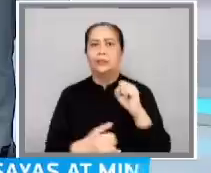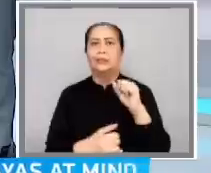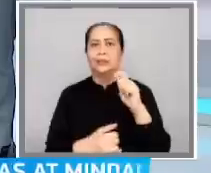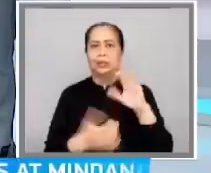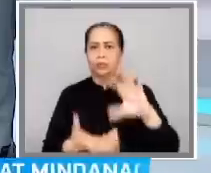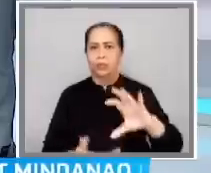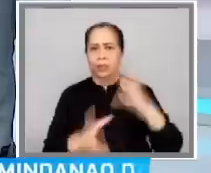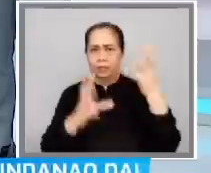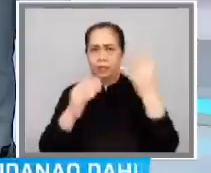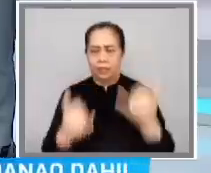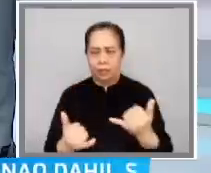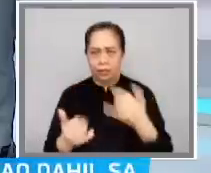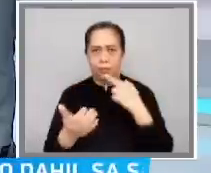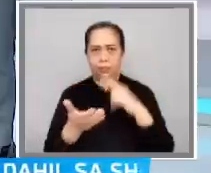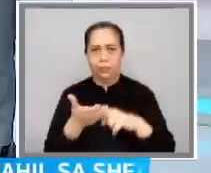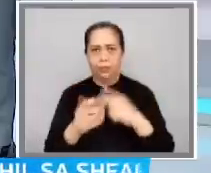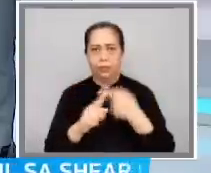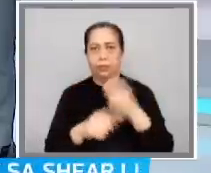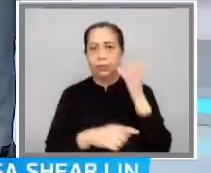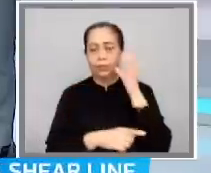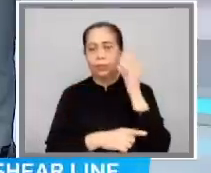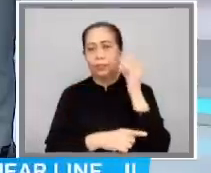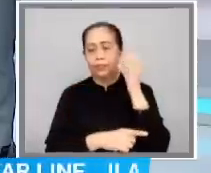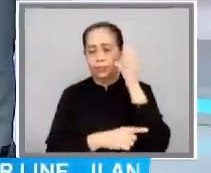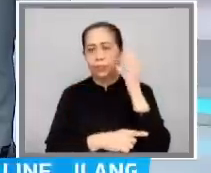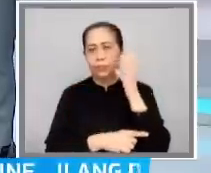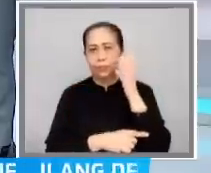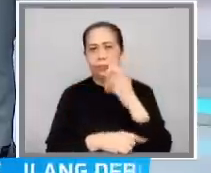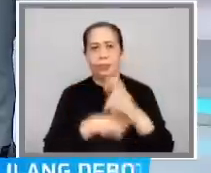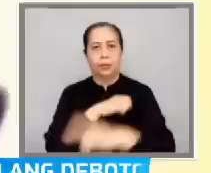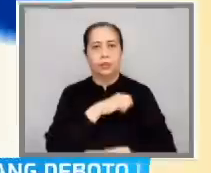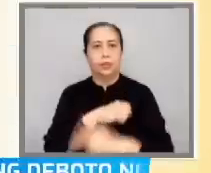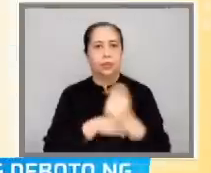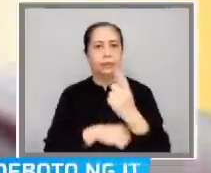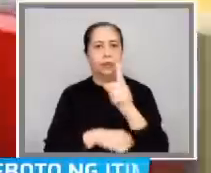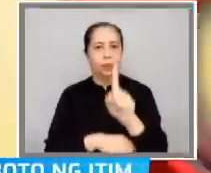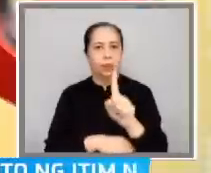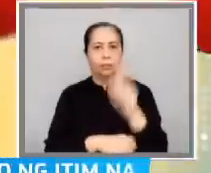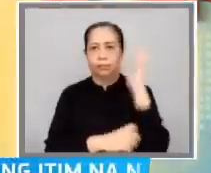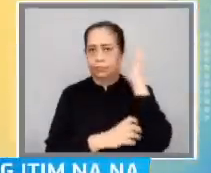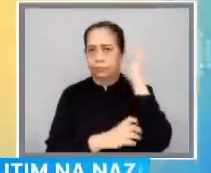Balita natin ni Cyril Chavez ng GMA Regional TV 1, Mindanao.